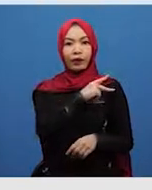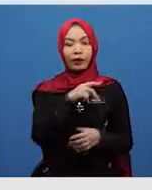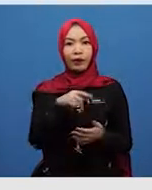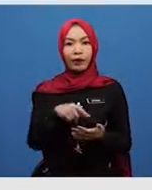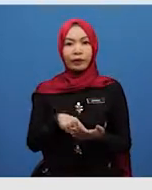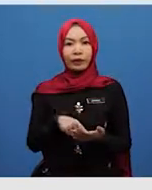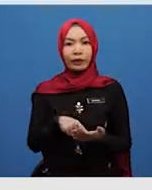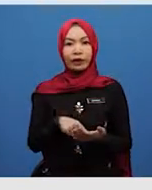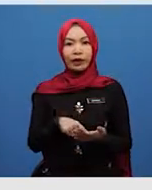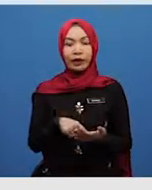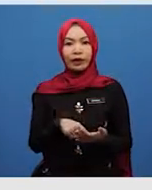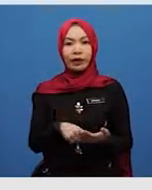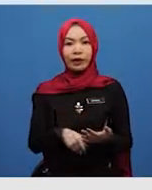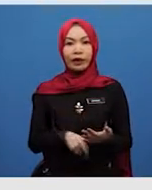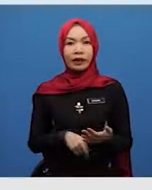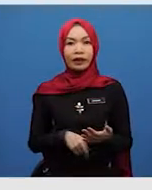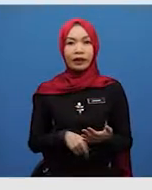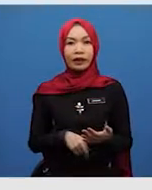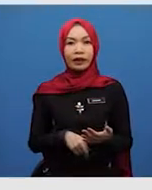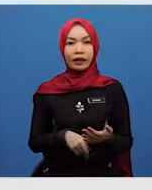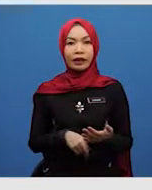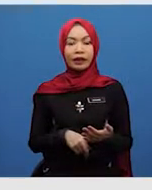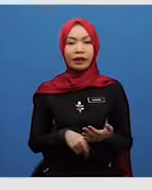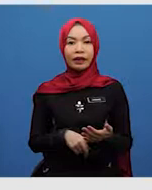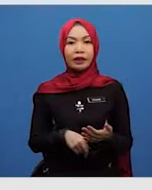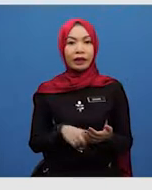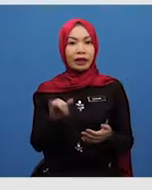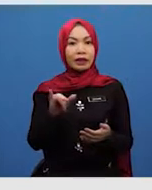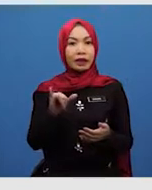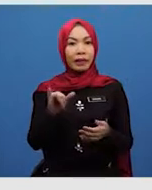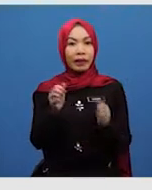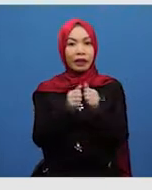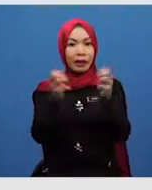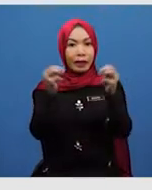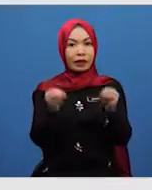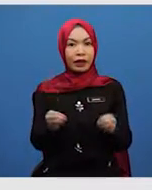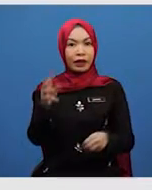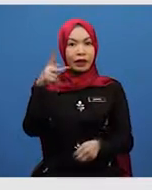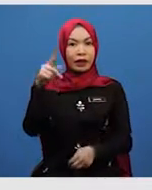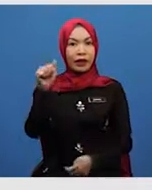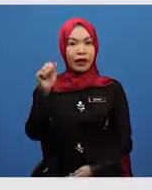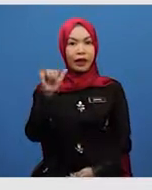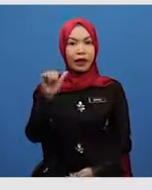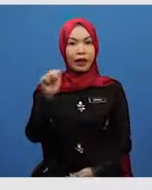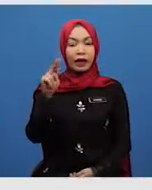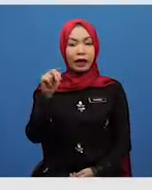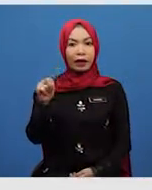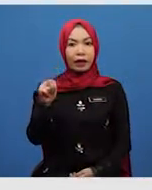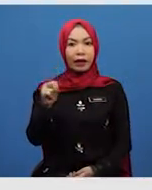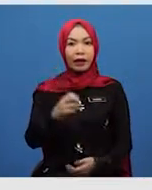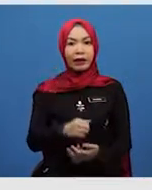masyarakatnya dikenali sebagai Menteri pemimpin masyarakat lebih dikenali sebagai